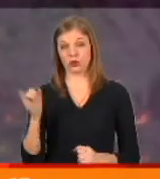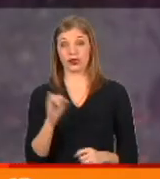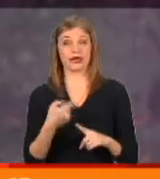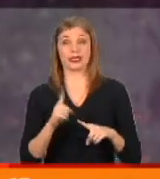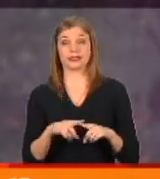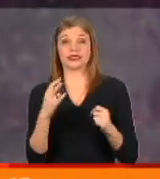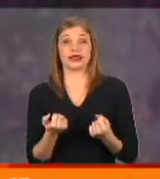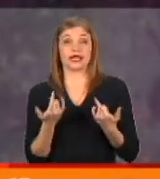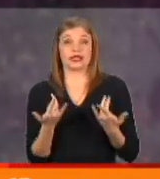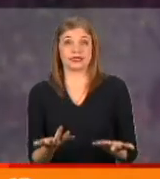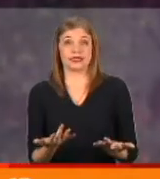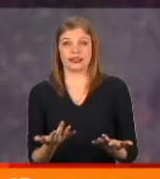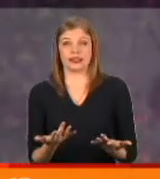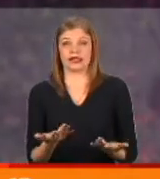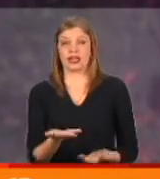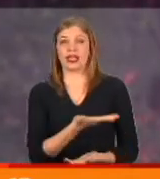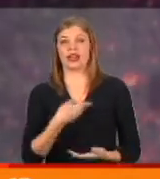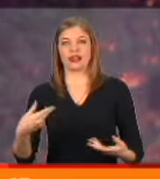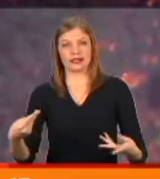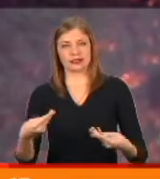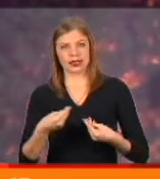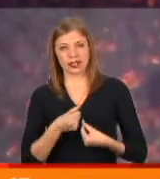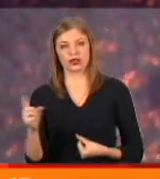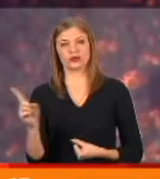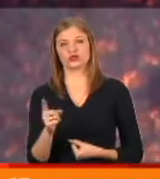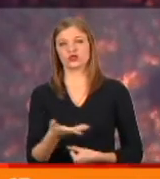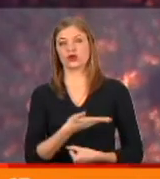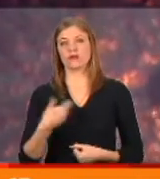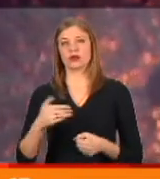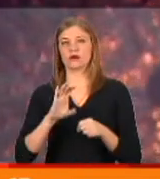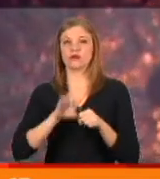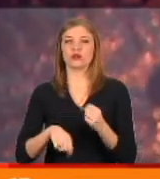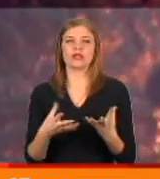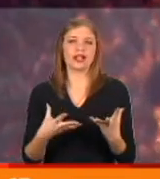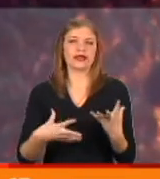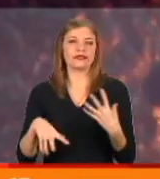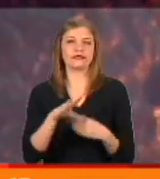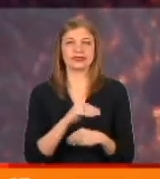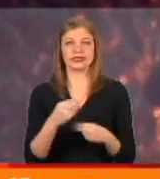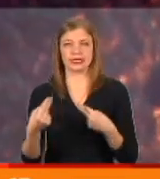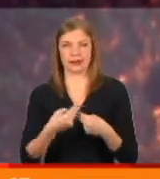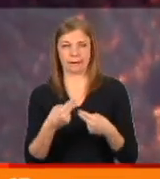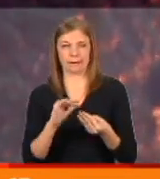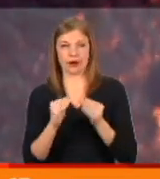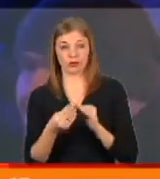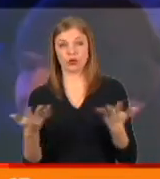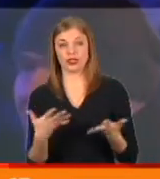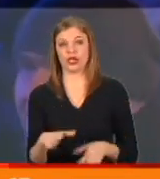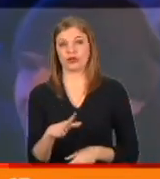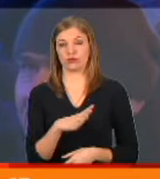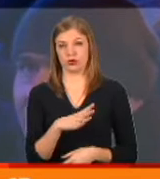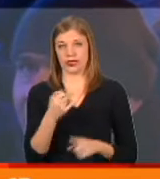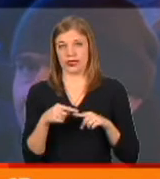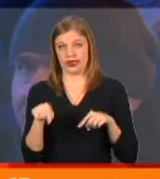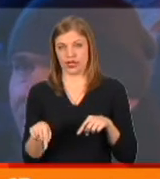це настільки нас надихало, що ми подолали всі ті перепони, які були